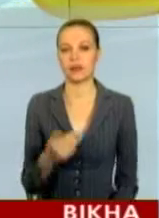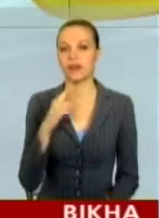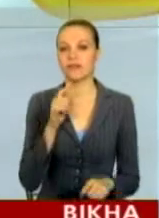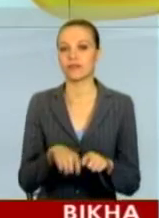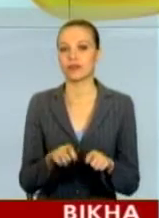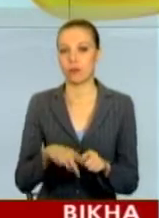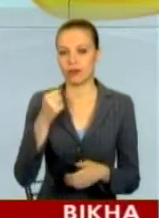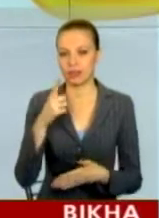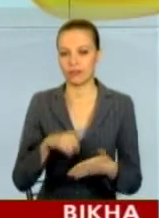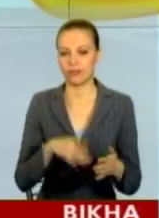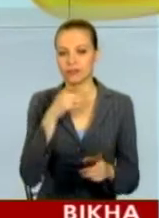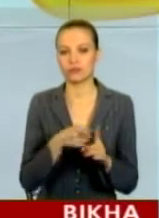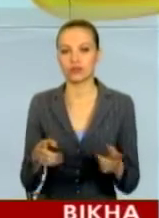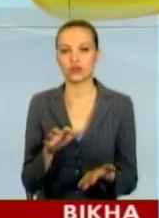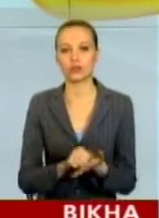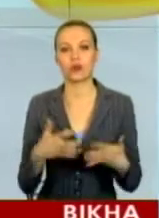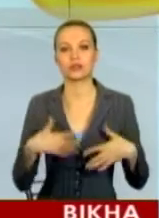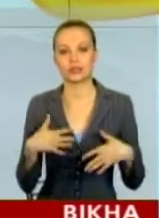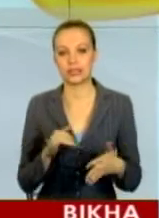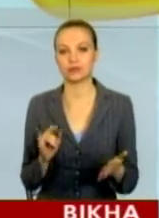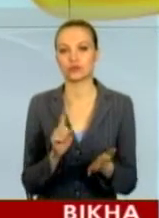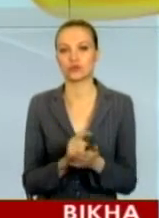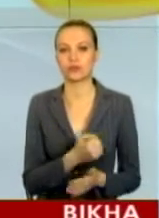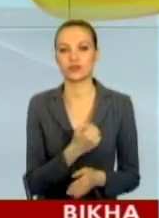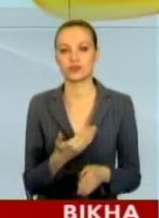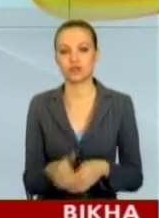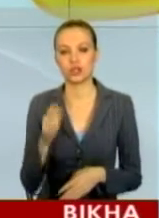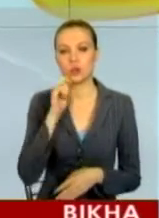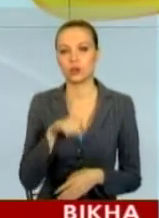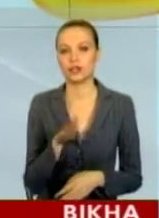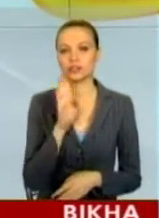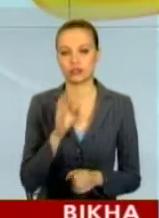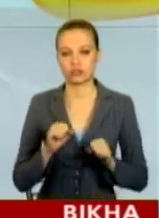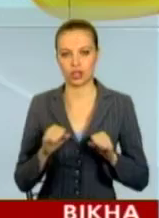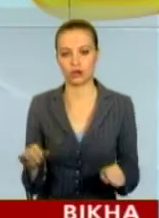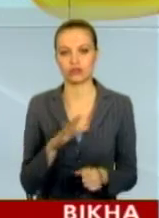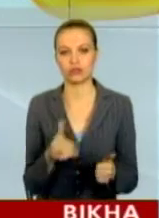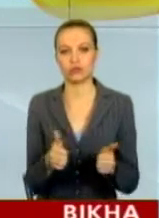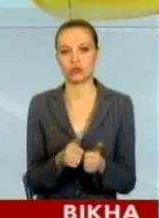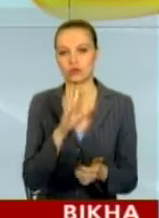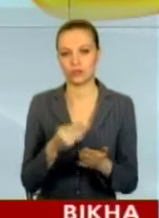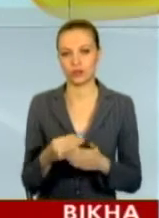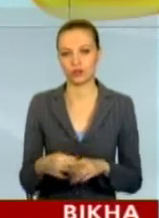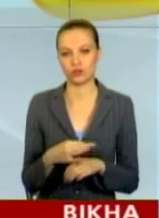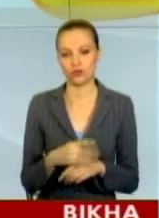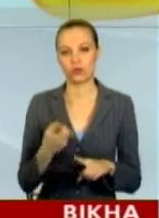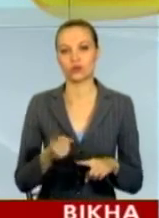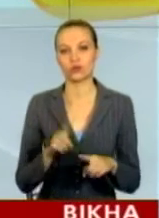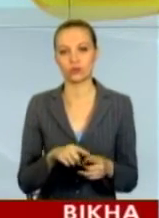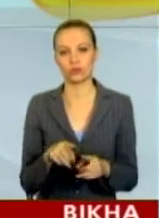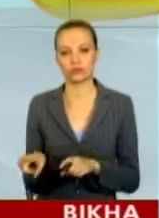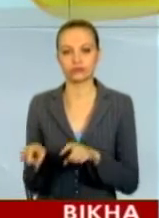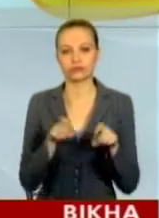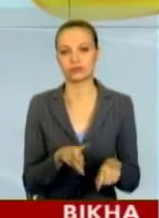Випробування на вірність під час окупації Криму і штурму військових частин українські жінки героїчно були поруч зі своїми чоловіками, тому